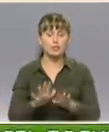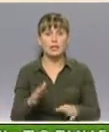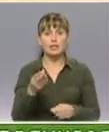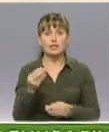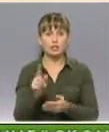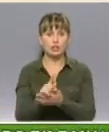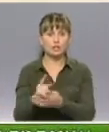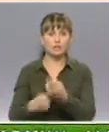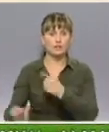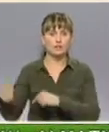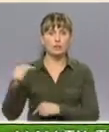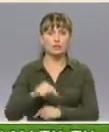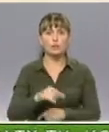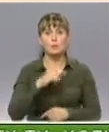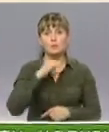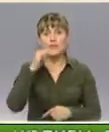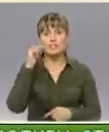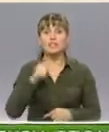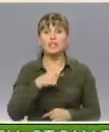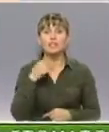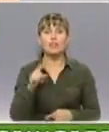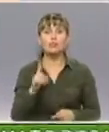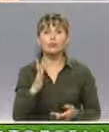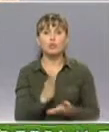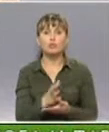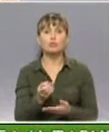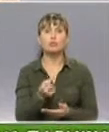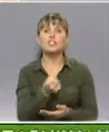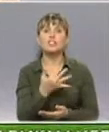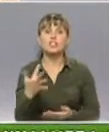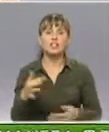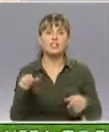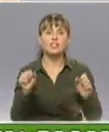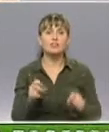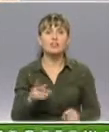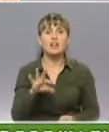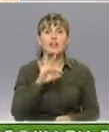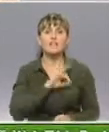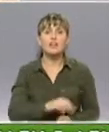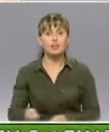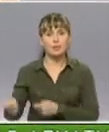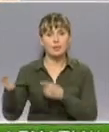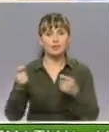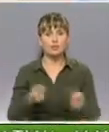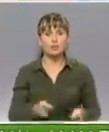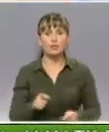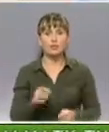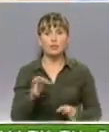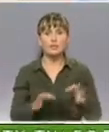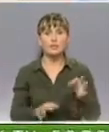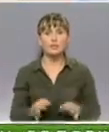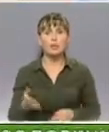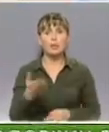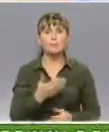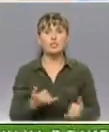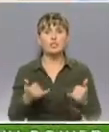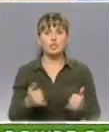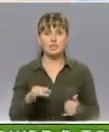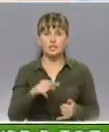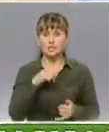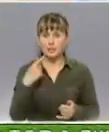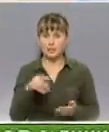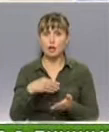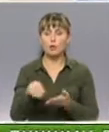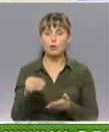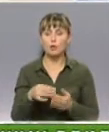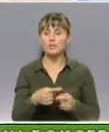должны вернуть. Отечественные аналитики считают, что есть еще несколько вариантов для выгодного импорта топлива. Мы сейчас из России закупаем,